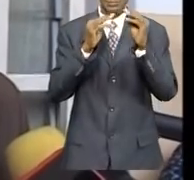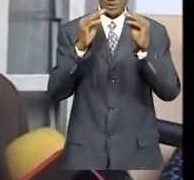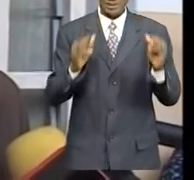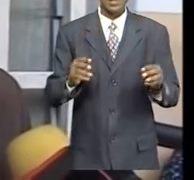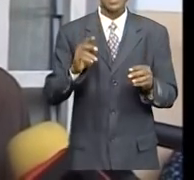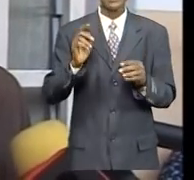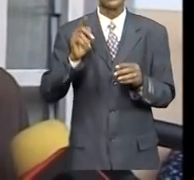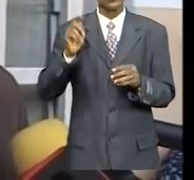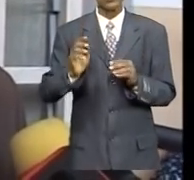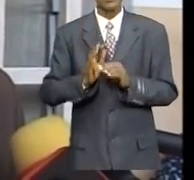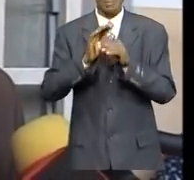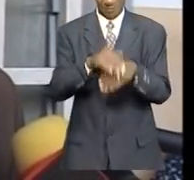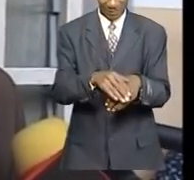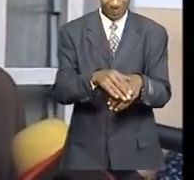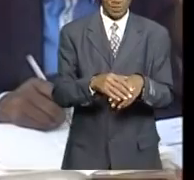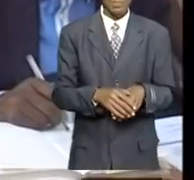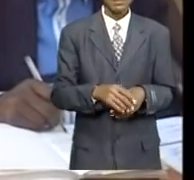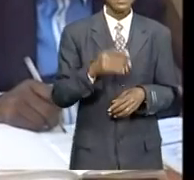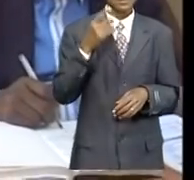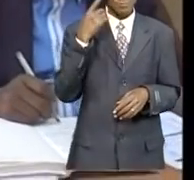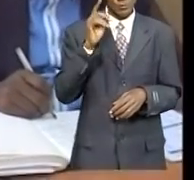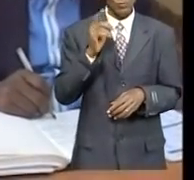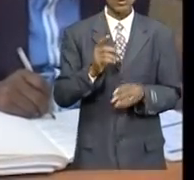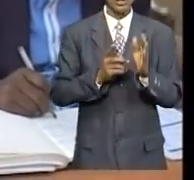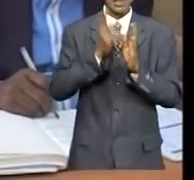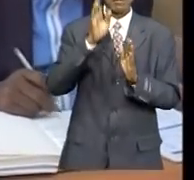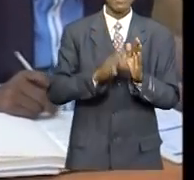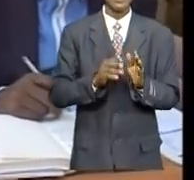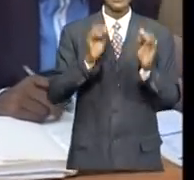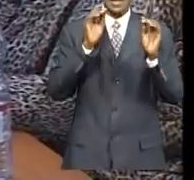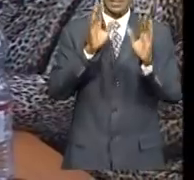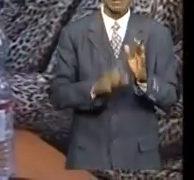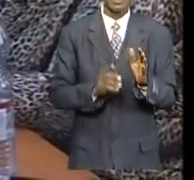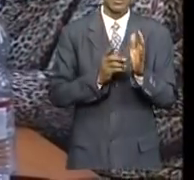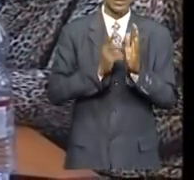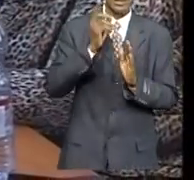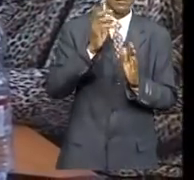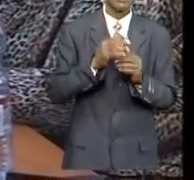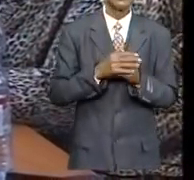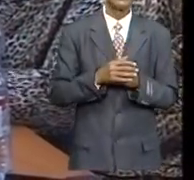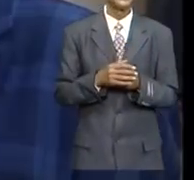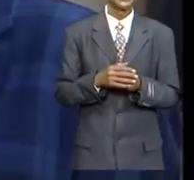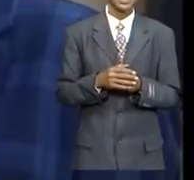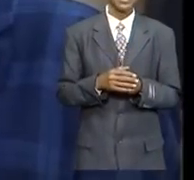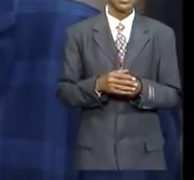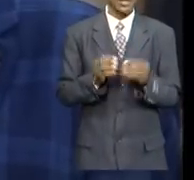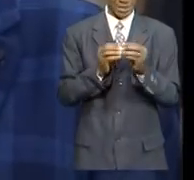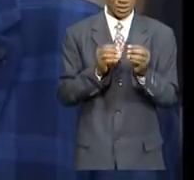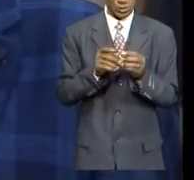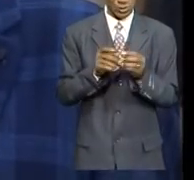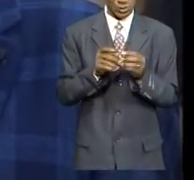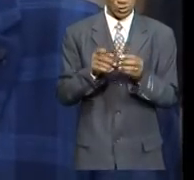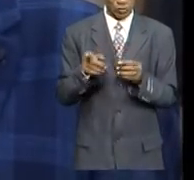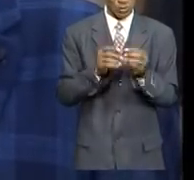planification de la mise en œuvre de la stratégie. Notez que ces assises de deux jours ont été organisées par le